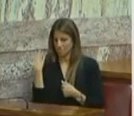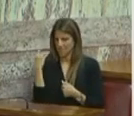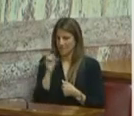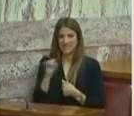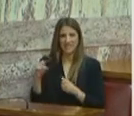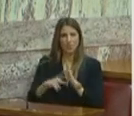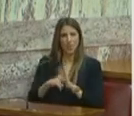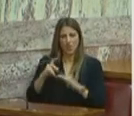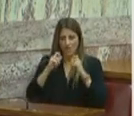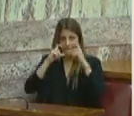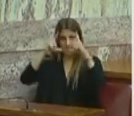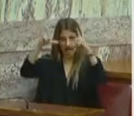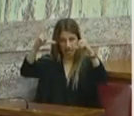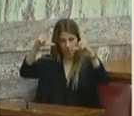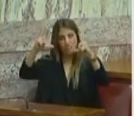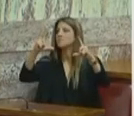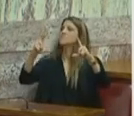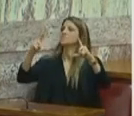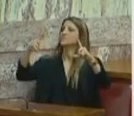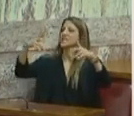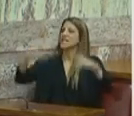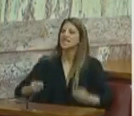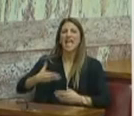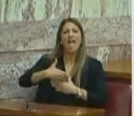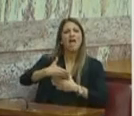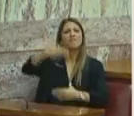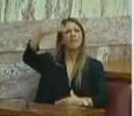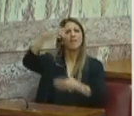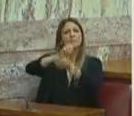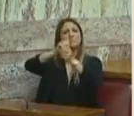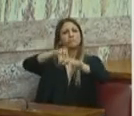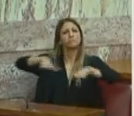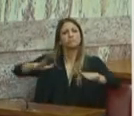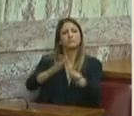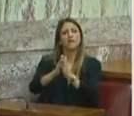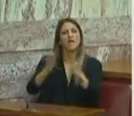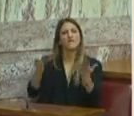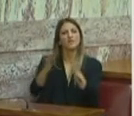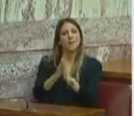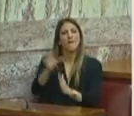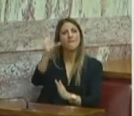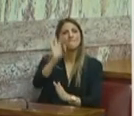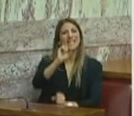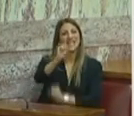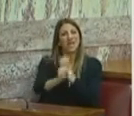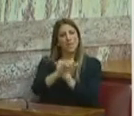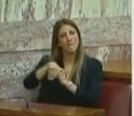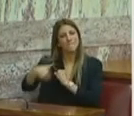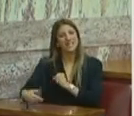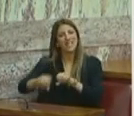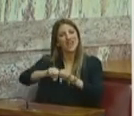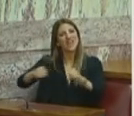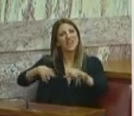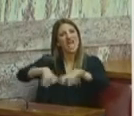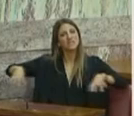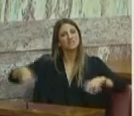Μαΐου κυκλοφόρησε η εφημερίδα Τα Νέα με ένα ένθετο 50 χρόνια από τη διάσπαση του ΚΚΕ, στο